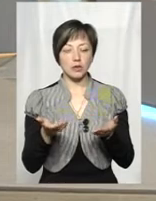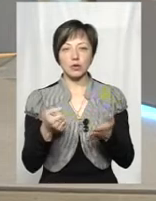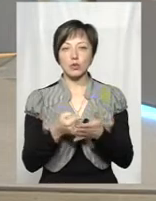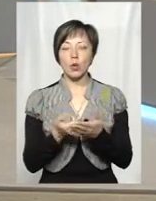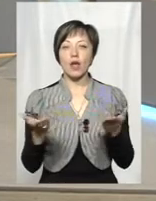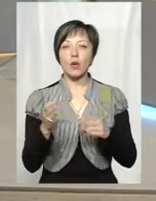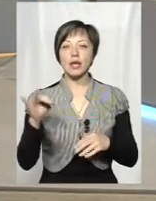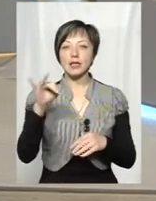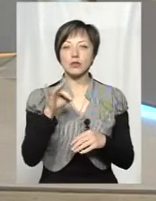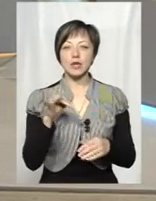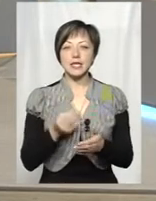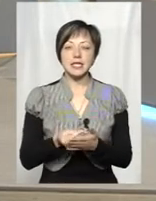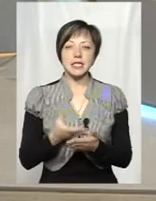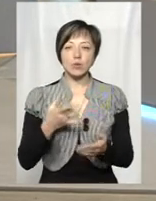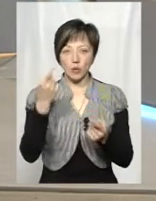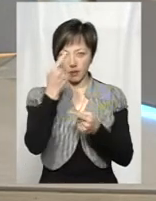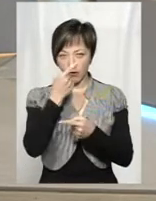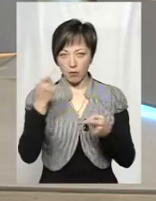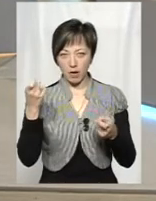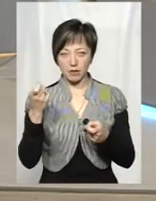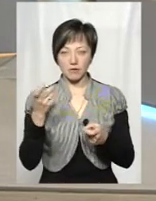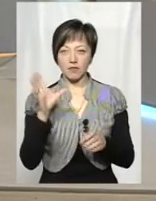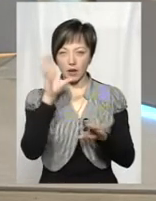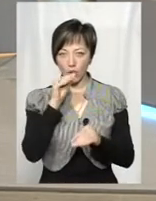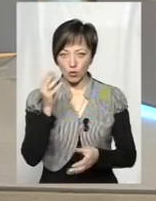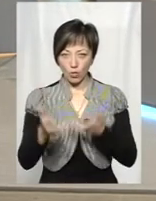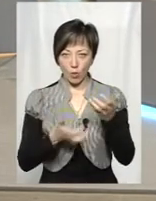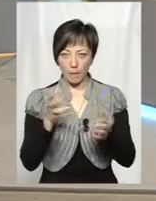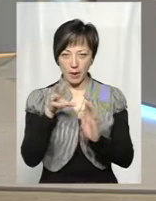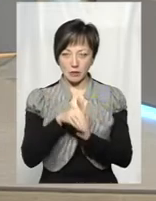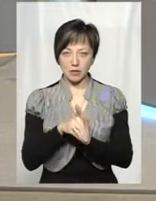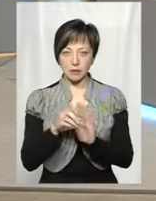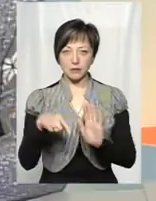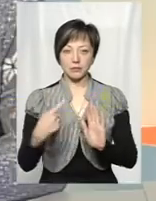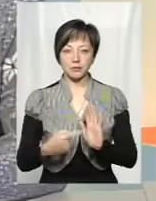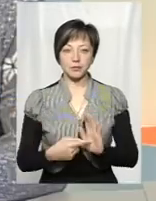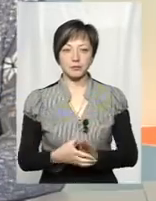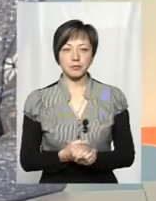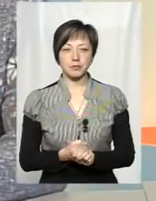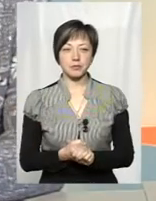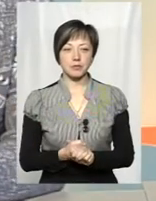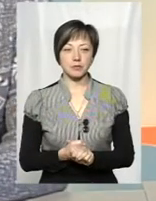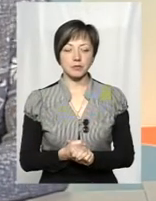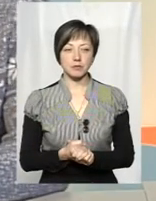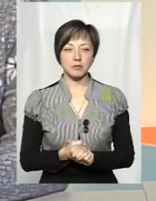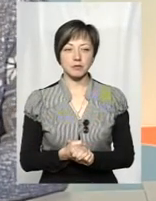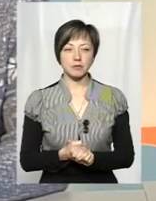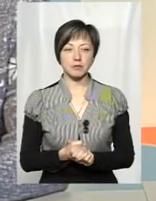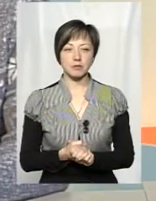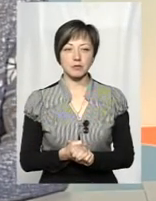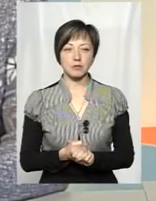До якої історично цінної інформації тоді вдалося докопатись? В свій час я